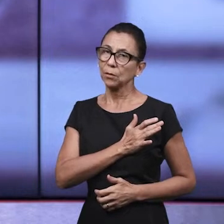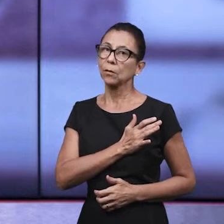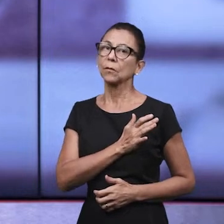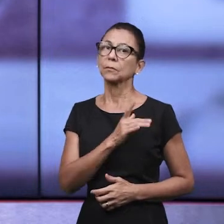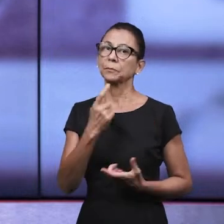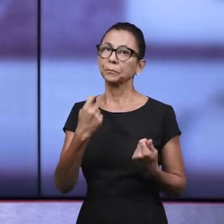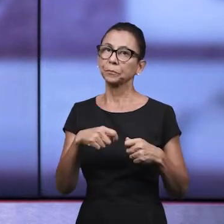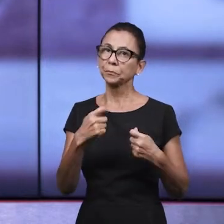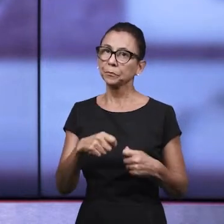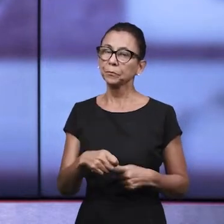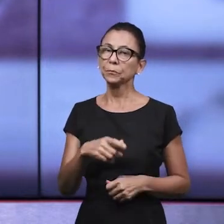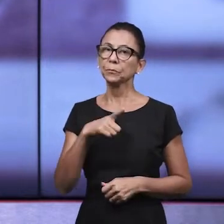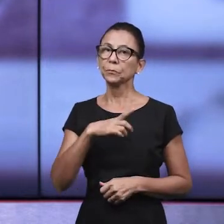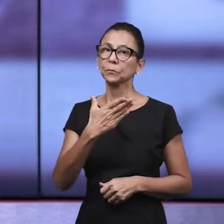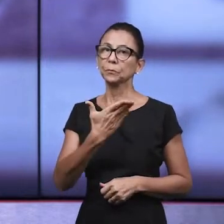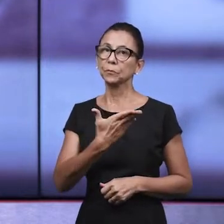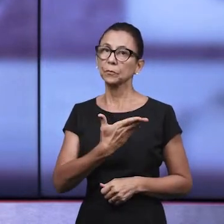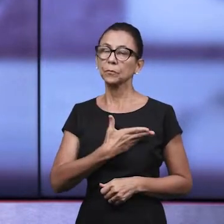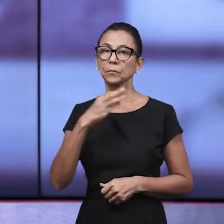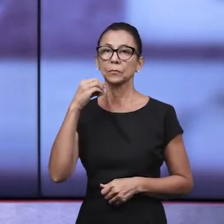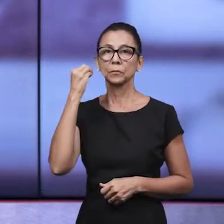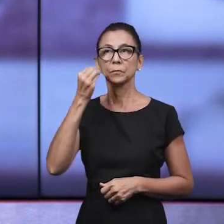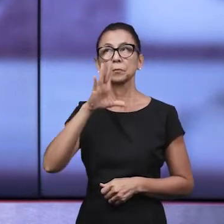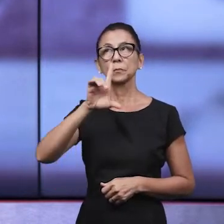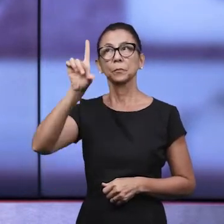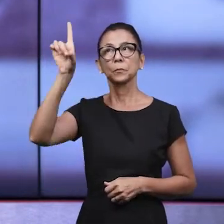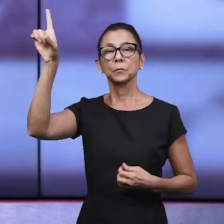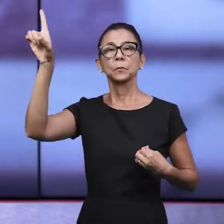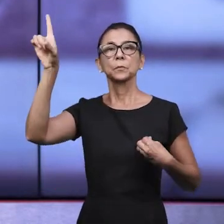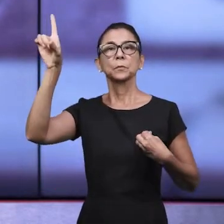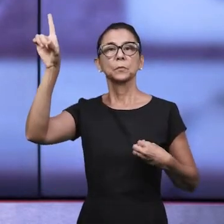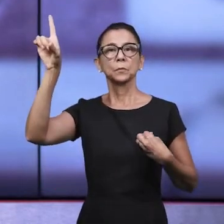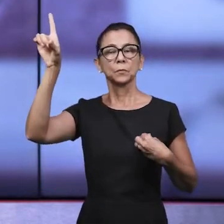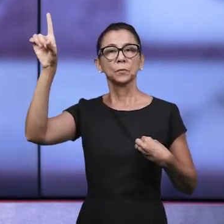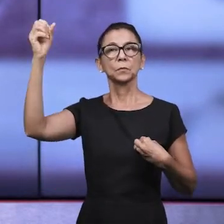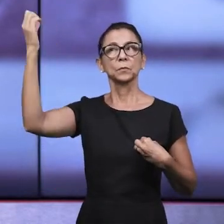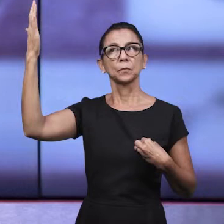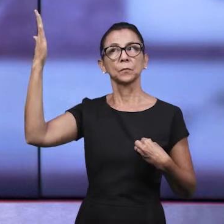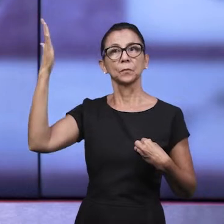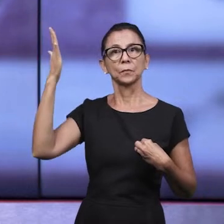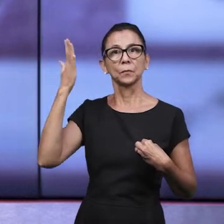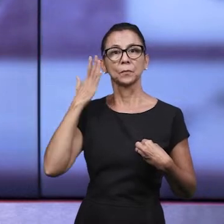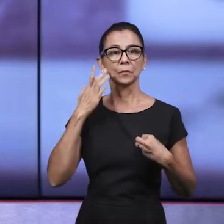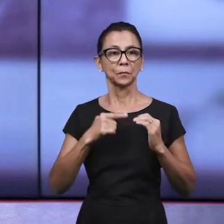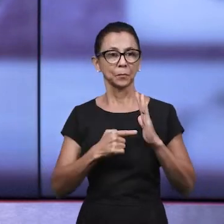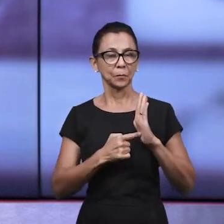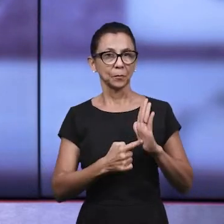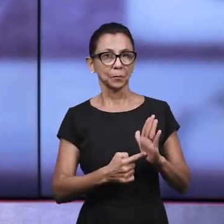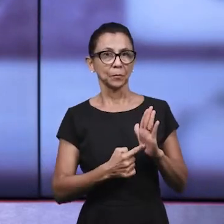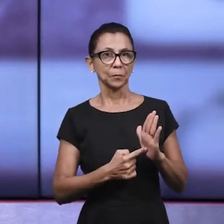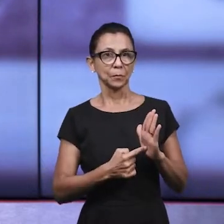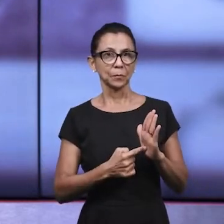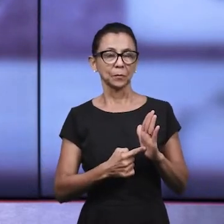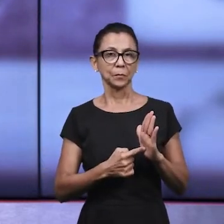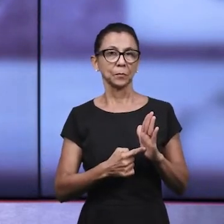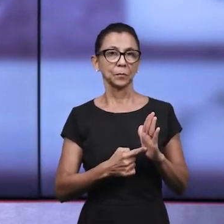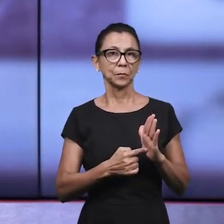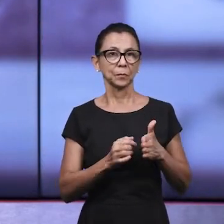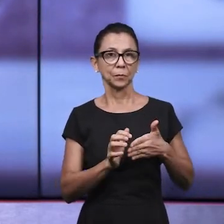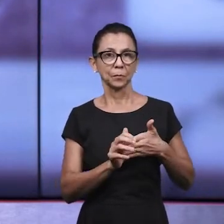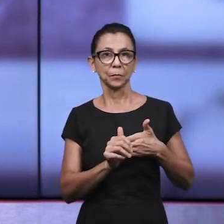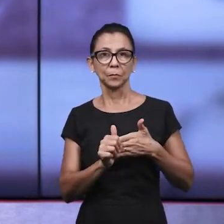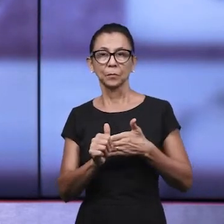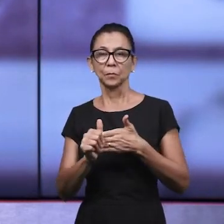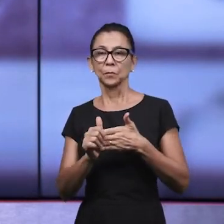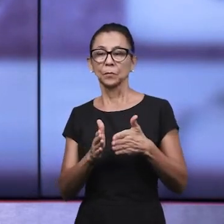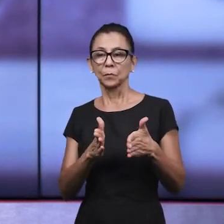vivant, parce que le Seigneur, il va se révéler et va montrer la direction à être suivie. Nous devons enseigner à ne